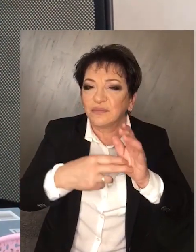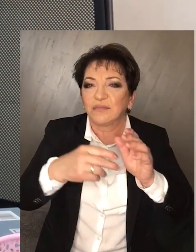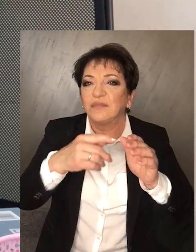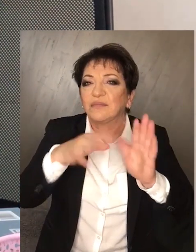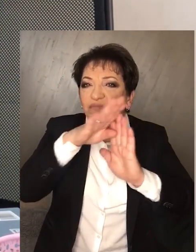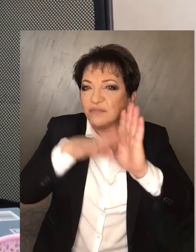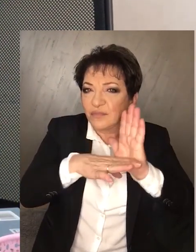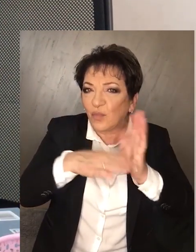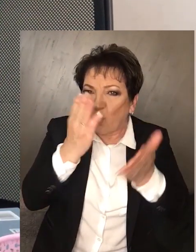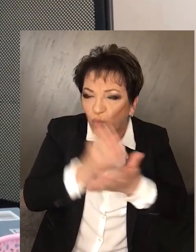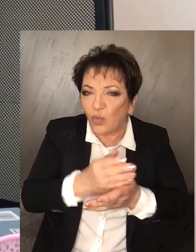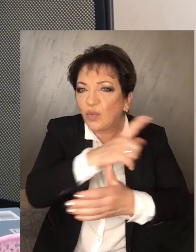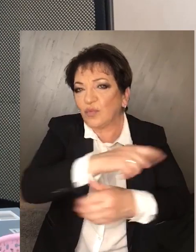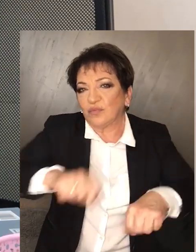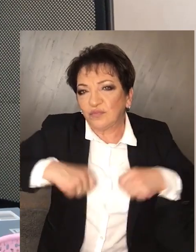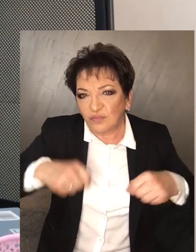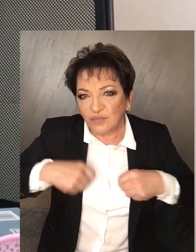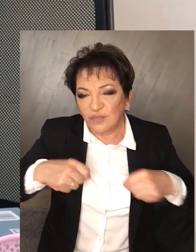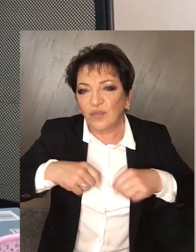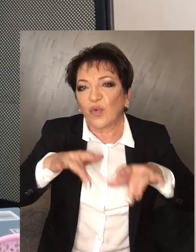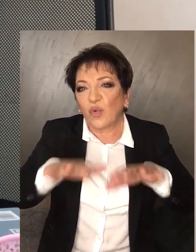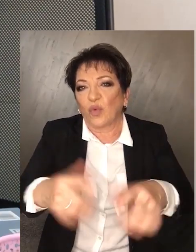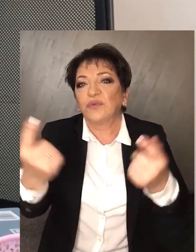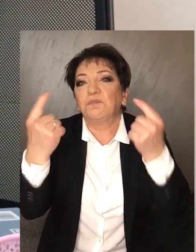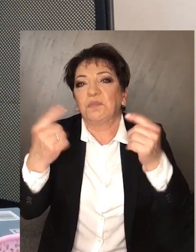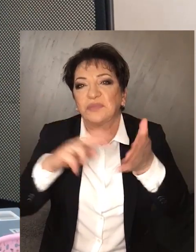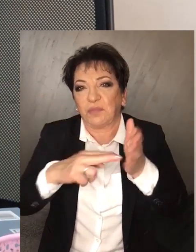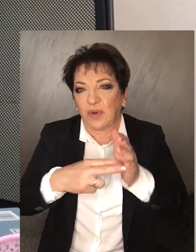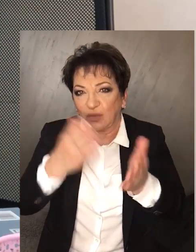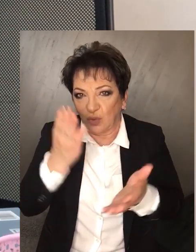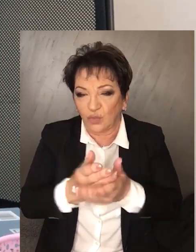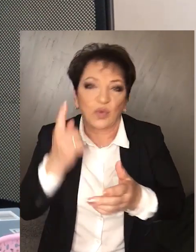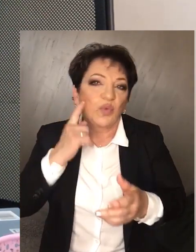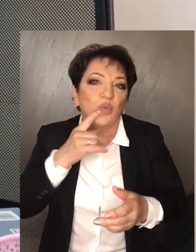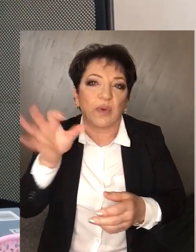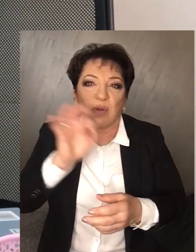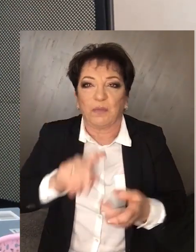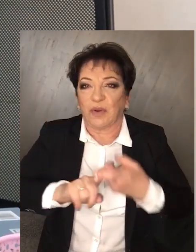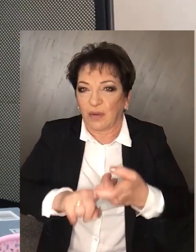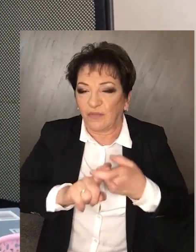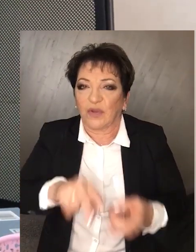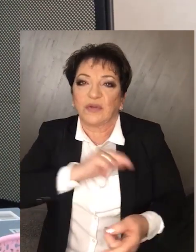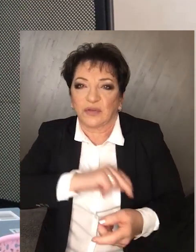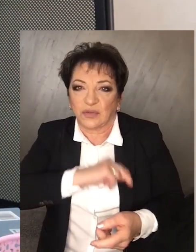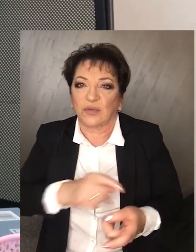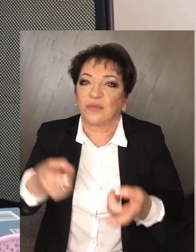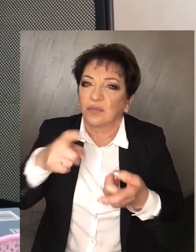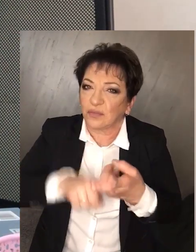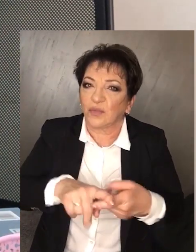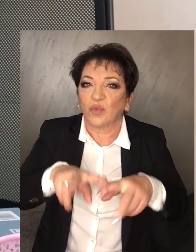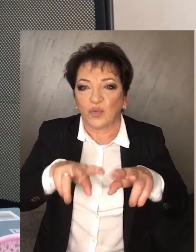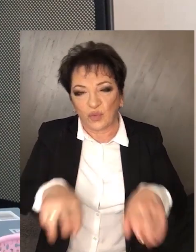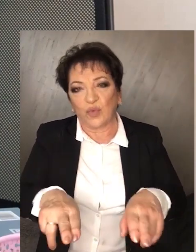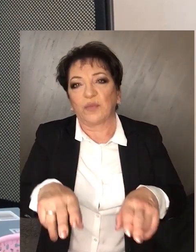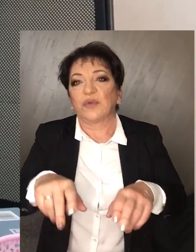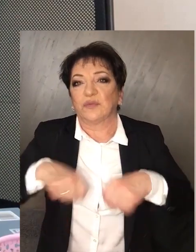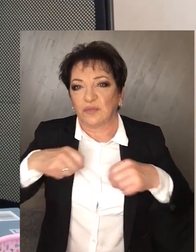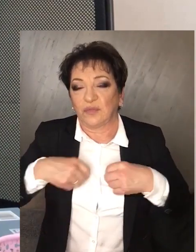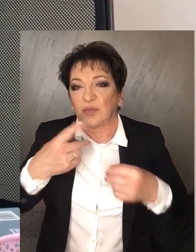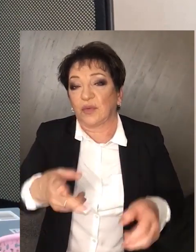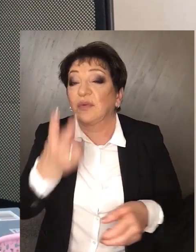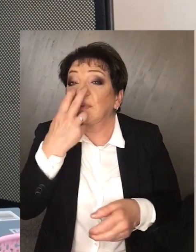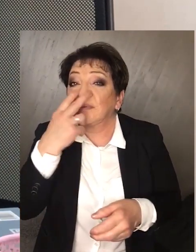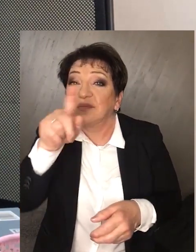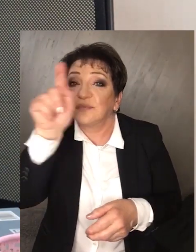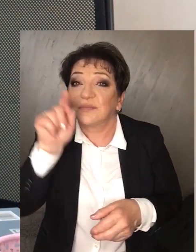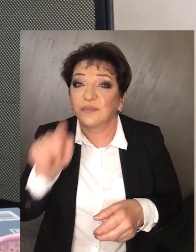պահի, թույլ տա իրեն արարելու, ստեղծագործելու, որովհետև շատ մեծ պլաններ ունի խուլերի